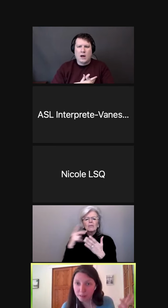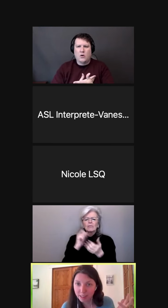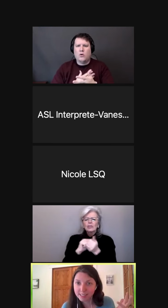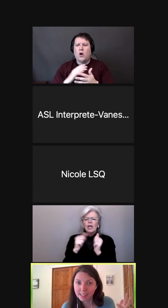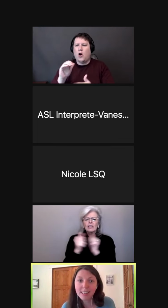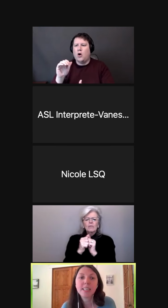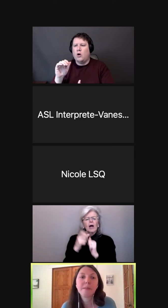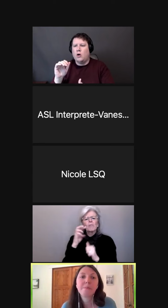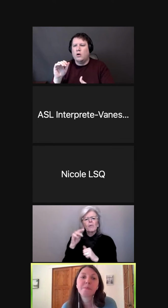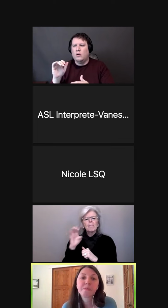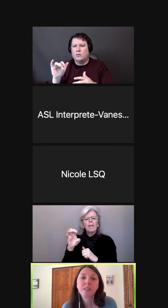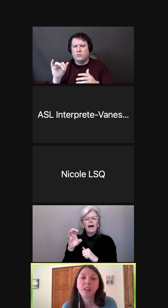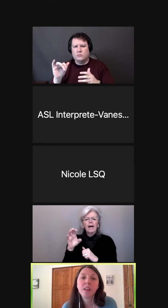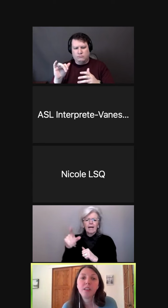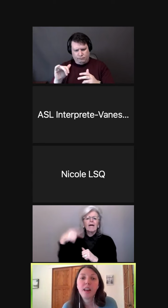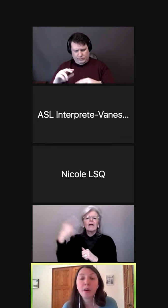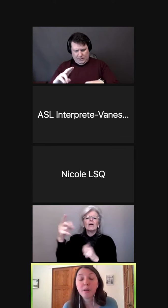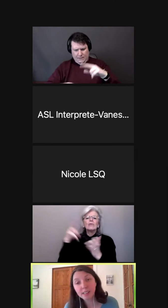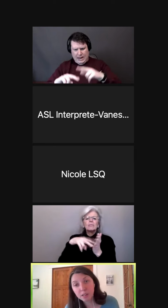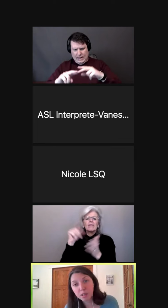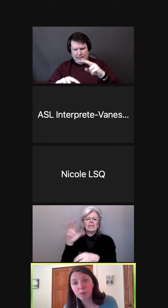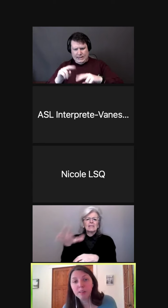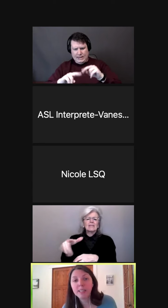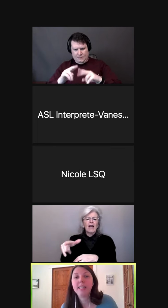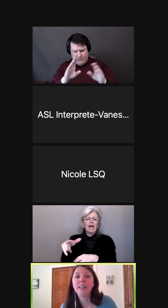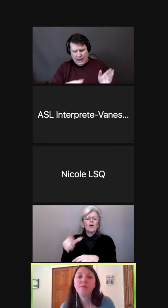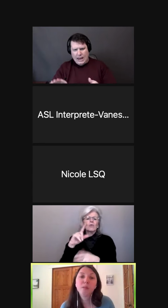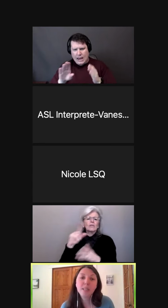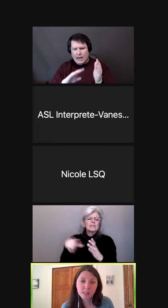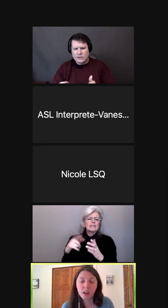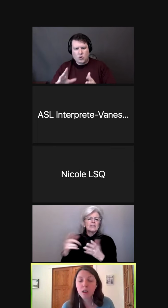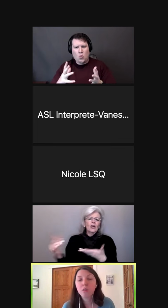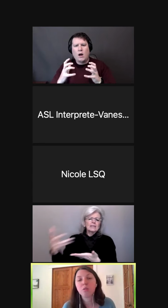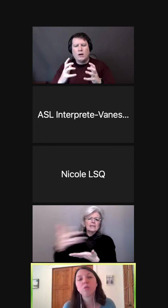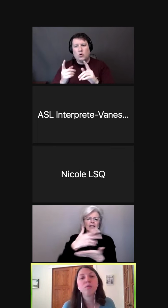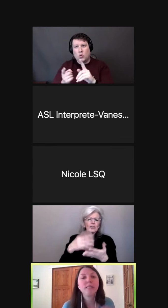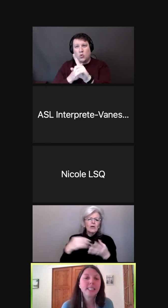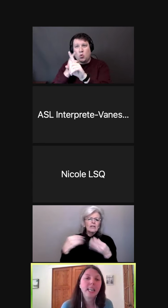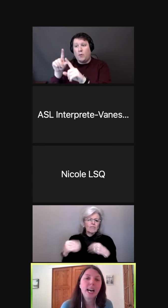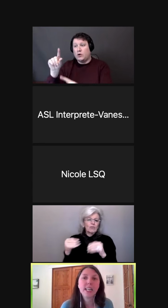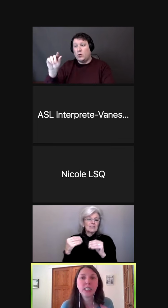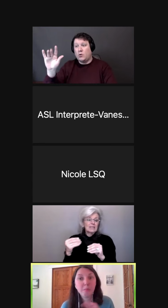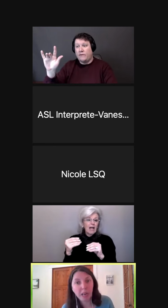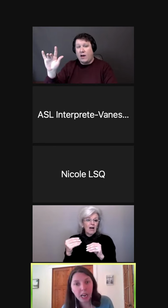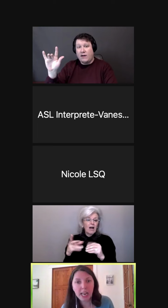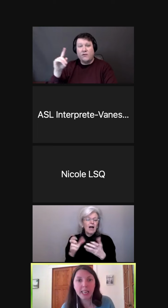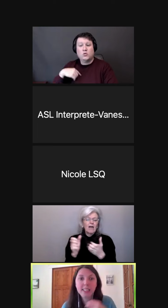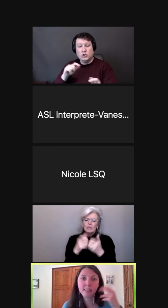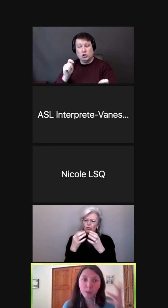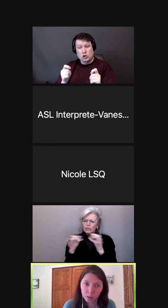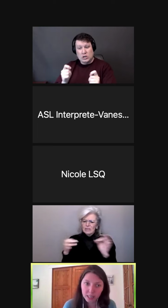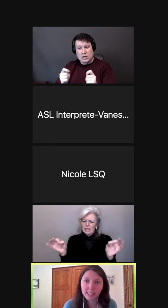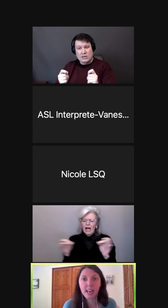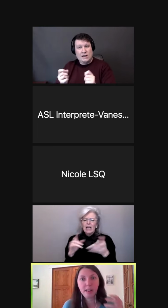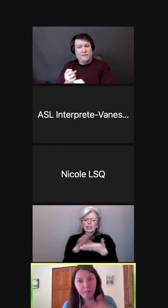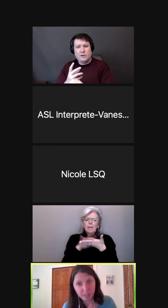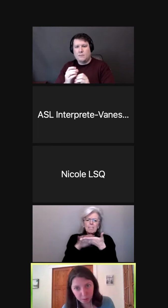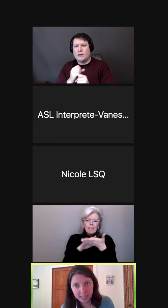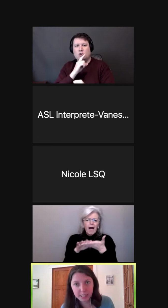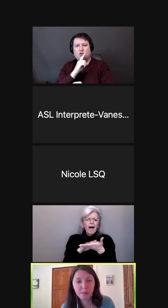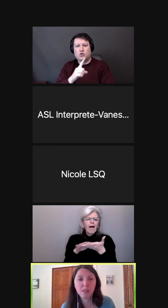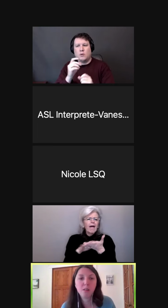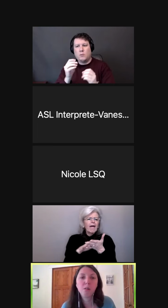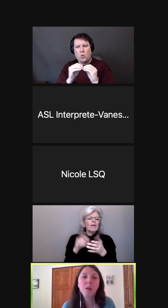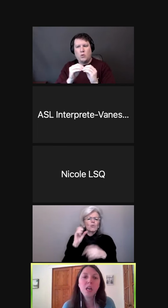2025. Il y la recension des fournisseurs, donc sous-titrage, break, gros caractère,